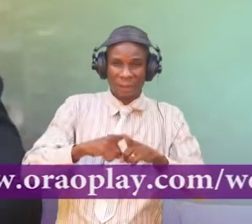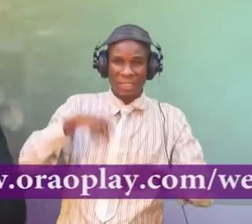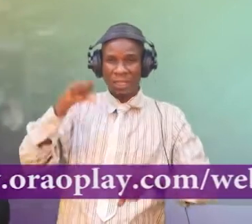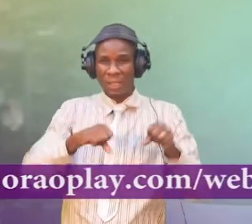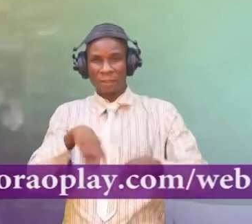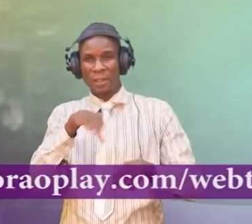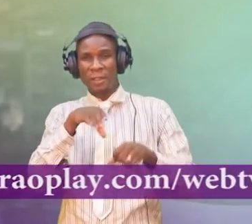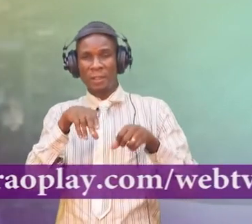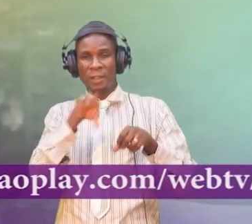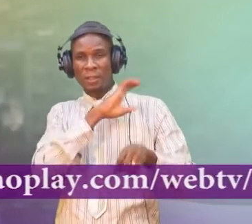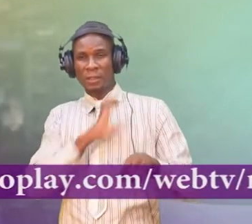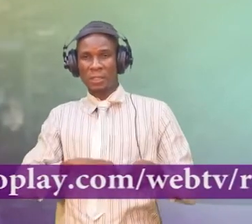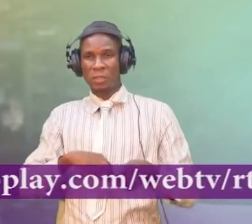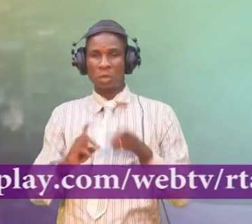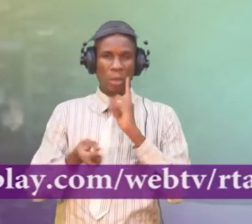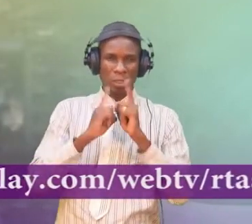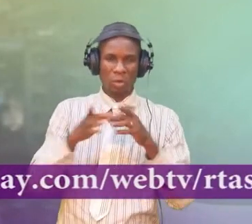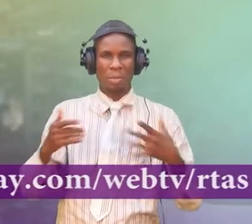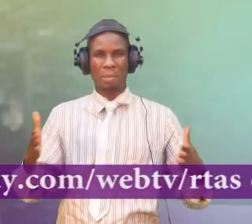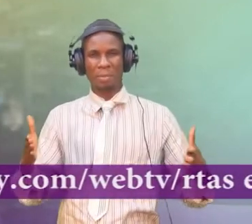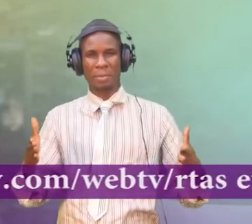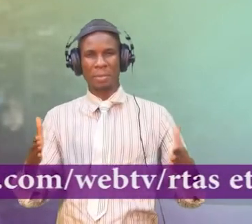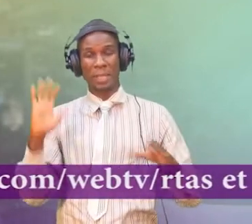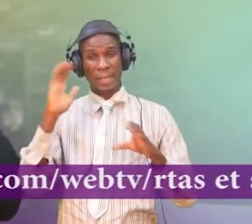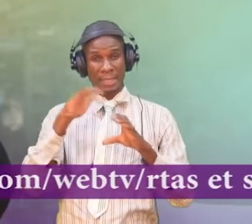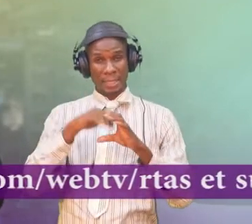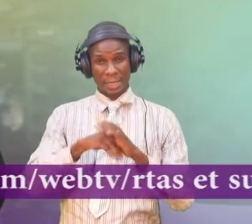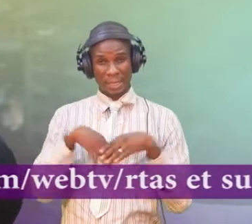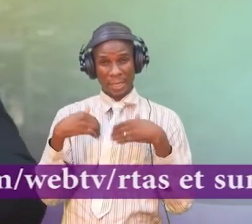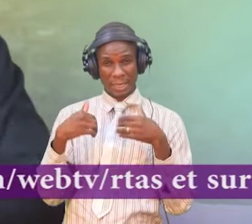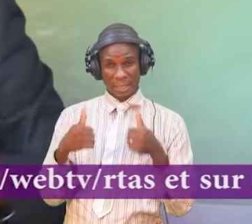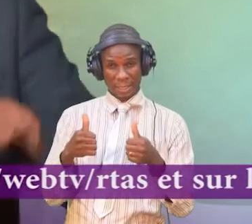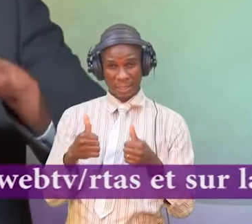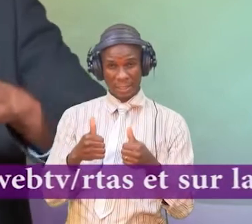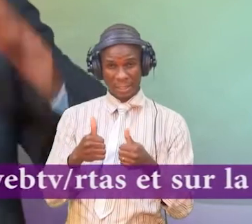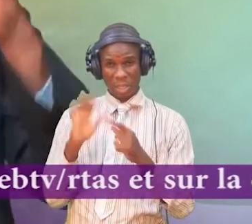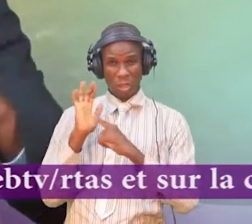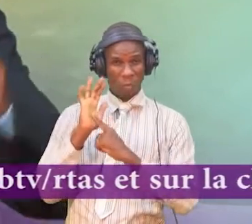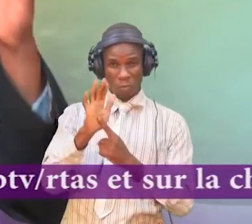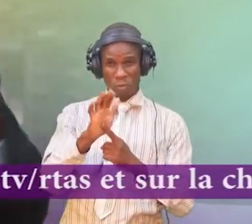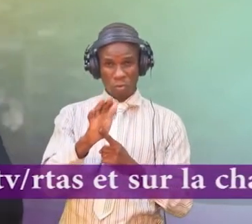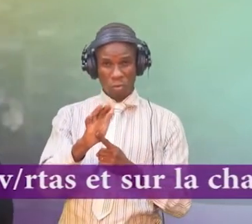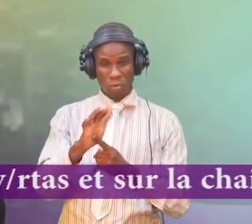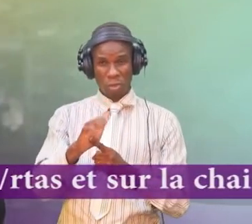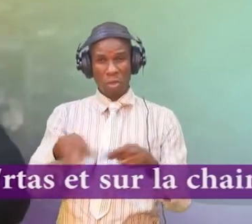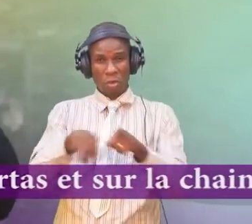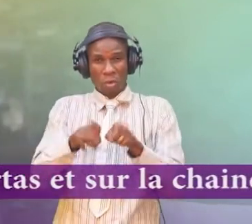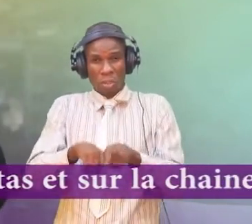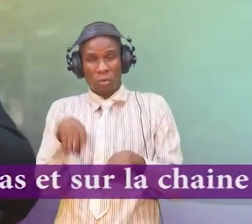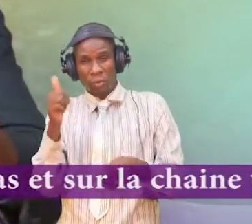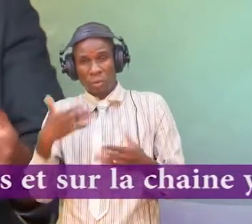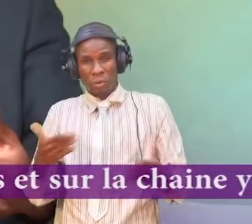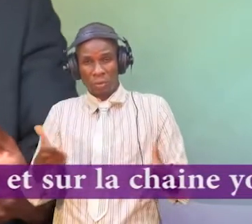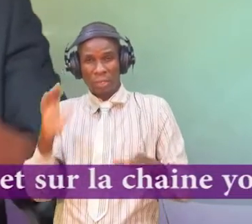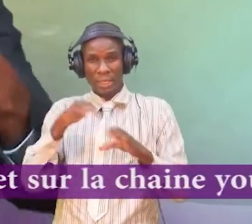mpe kolanda kutu na sambela mosusu ya bakristo ya lisanga mobimba défini de toutes sortes de façons.